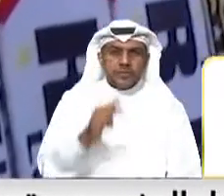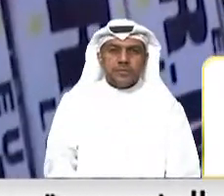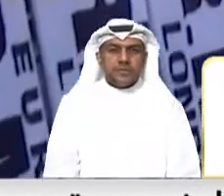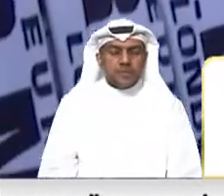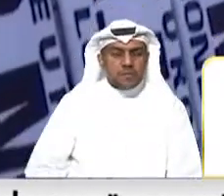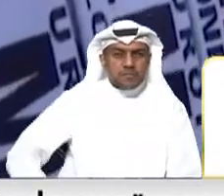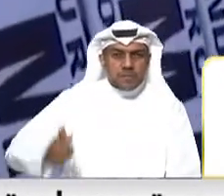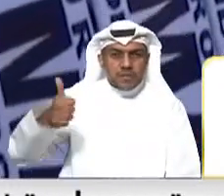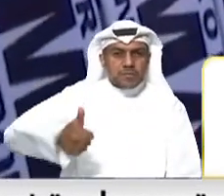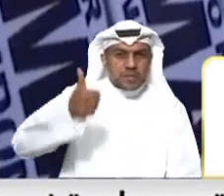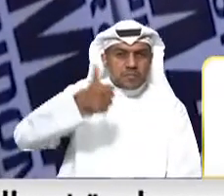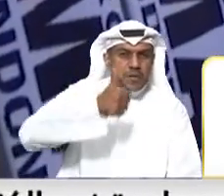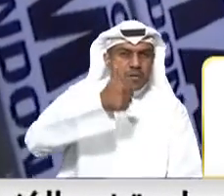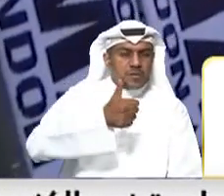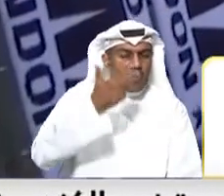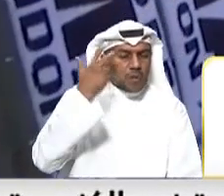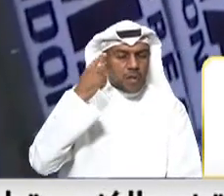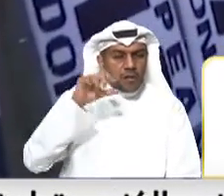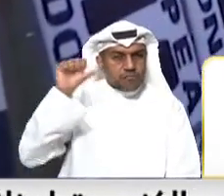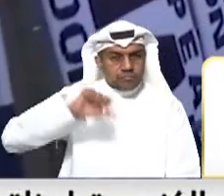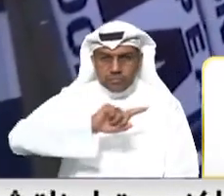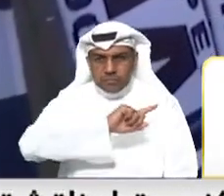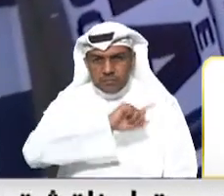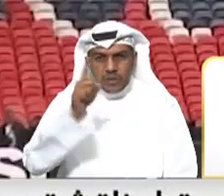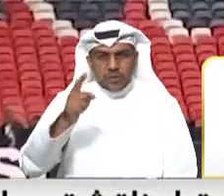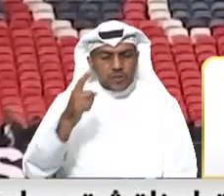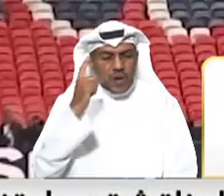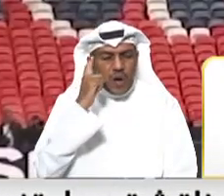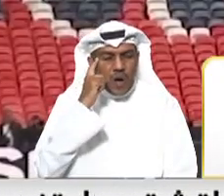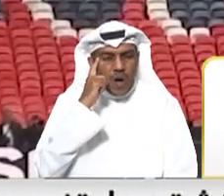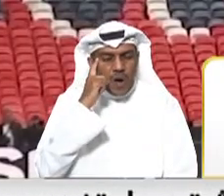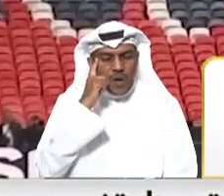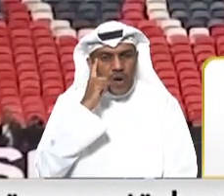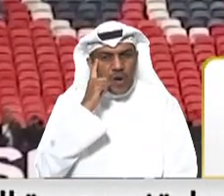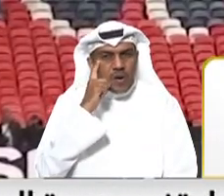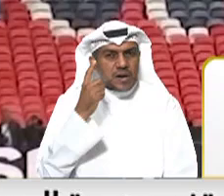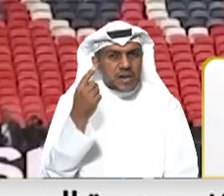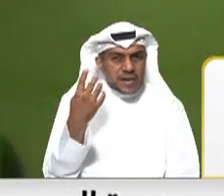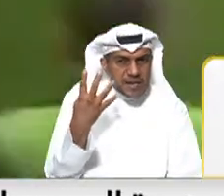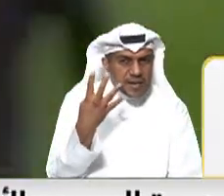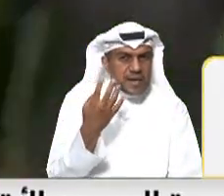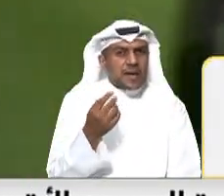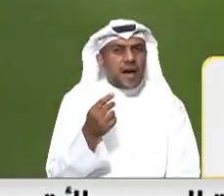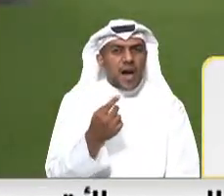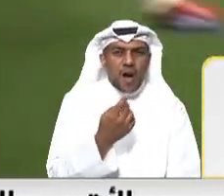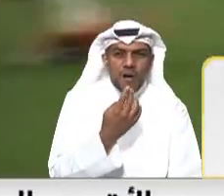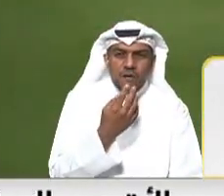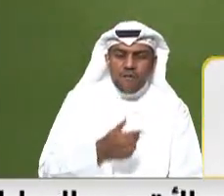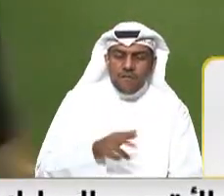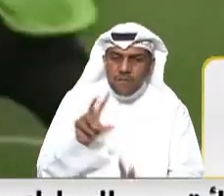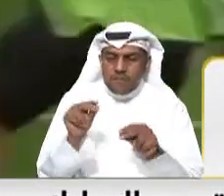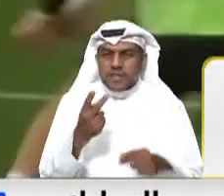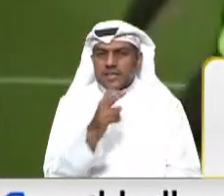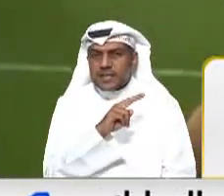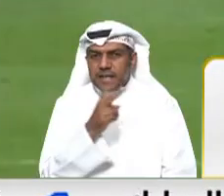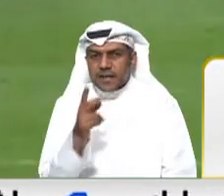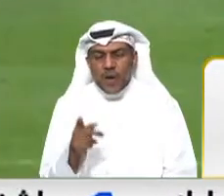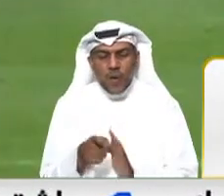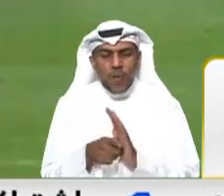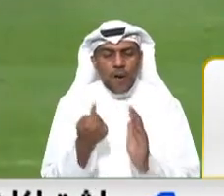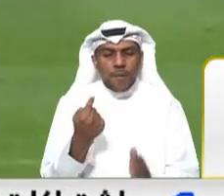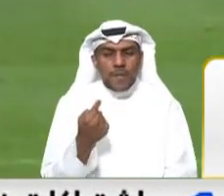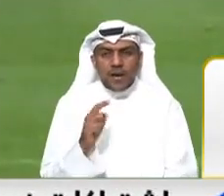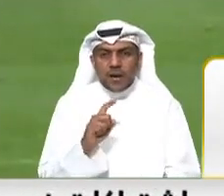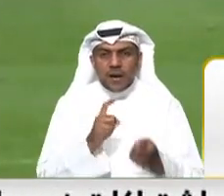الانتصارات القوية واللاهزيمة بالفوز في 8 والتعادل في 4، وهي المرة الأولى في تاريخه التي يصل فيها